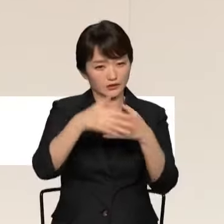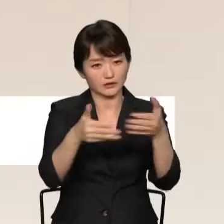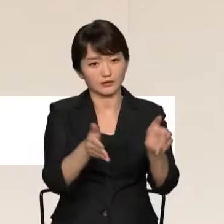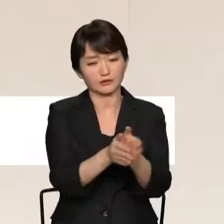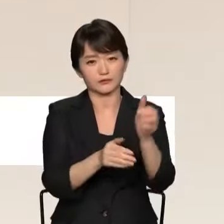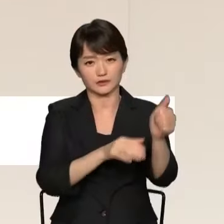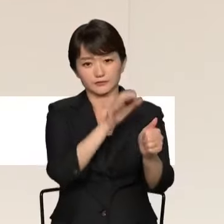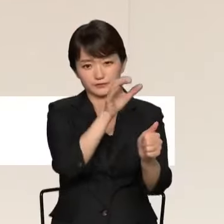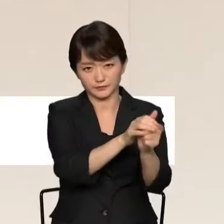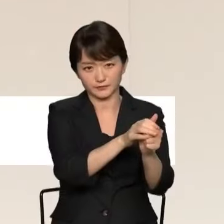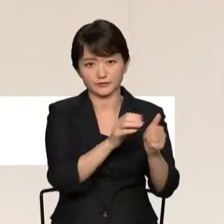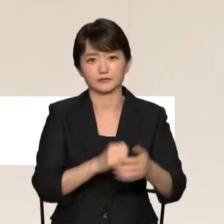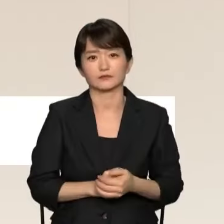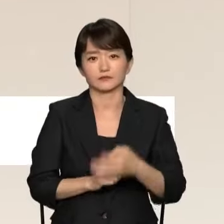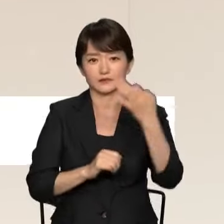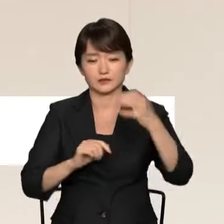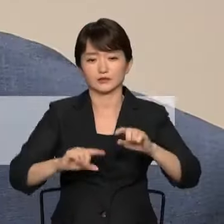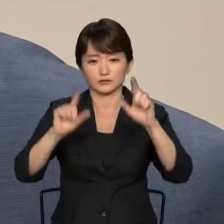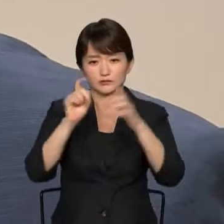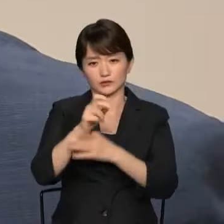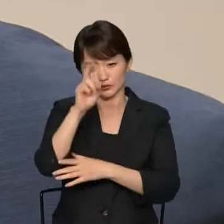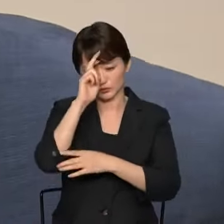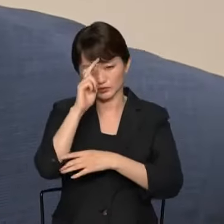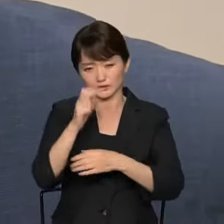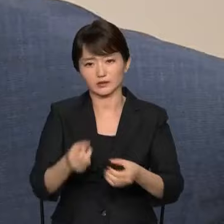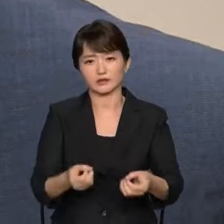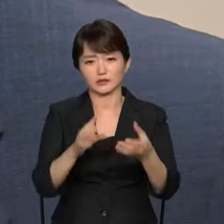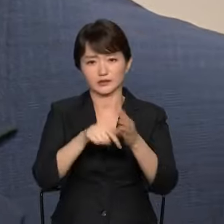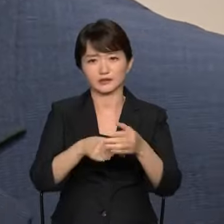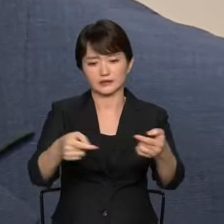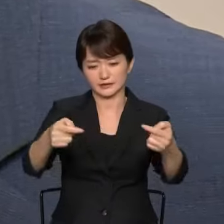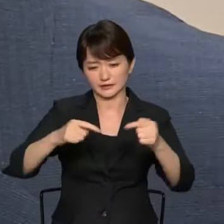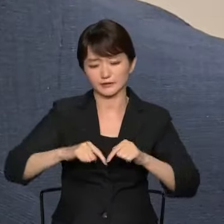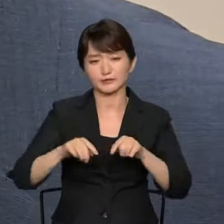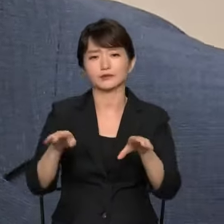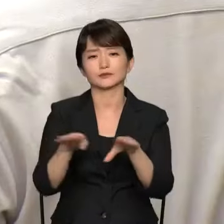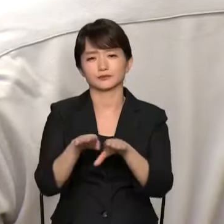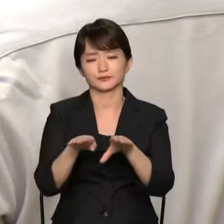열리는 찬 행사에도 참석하지 않기로 한 상태입니다